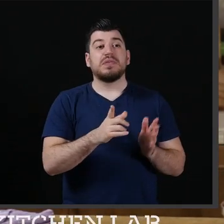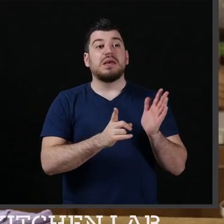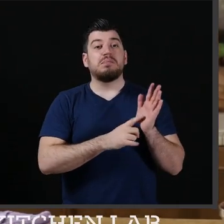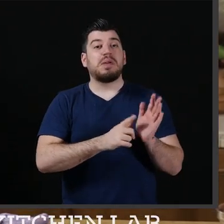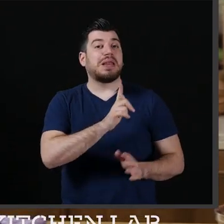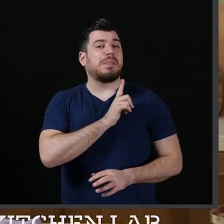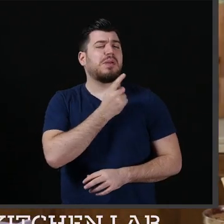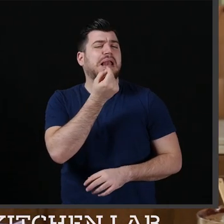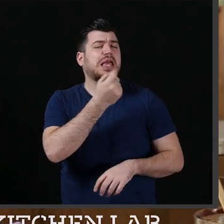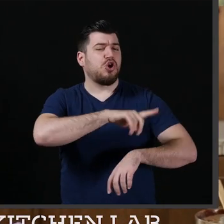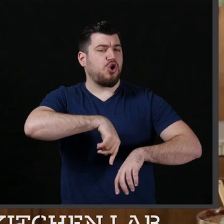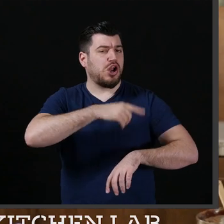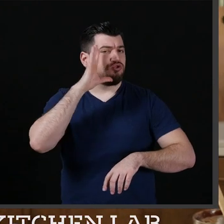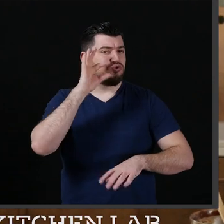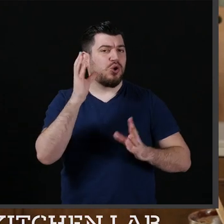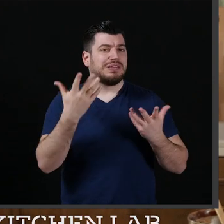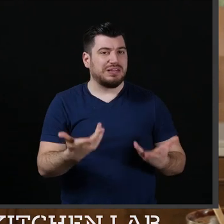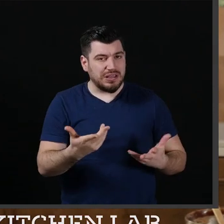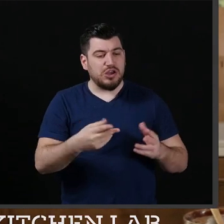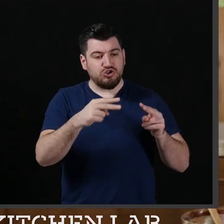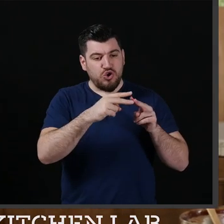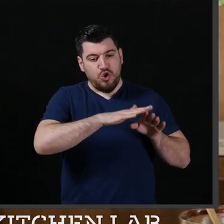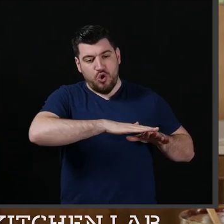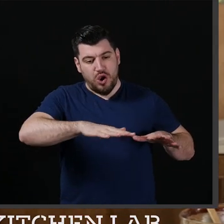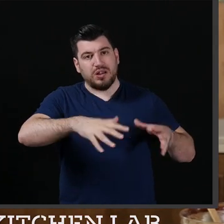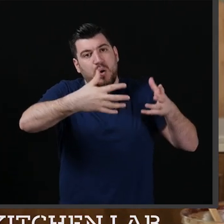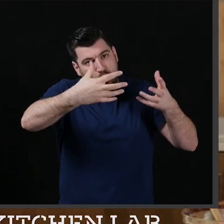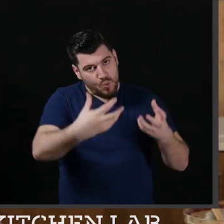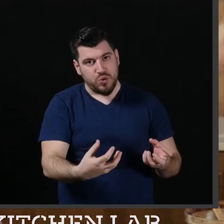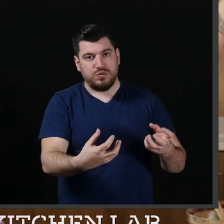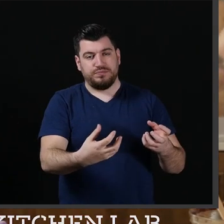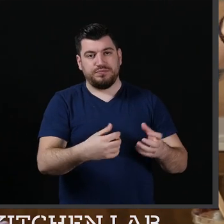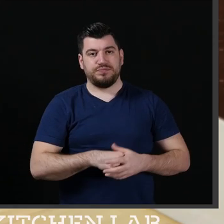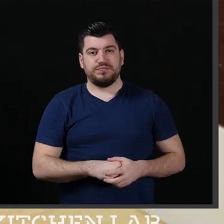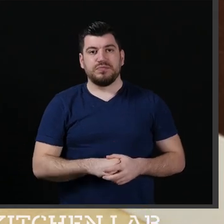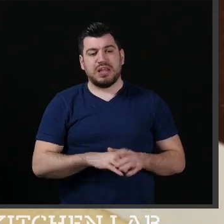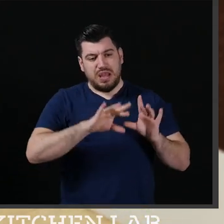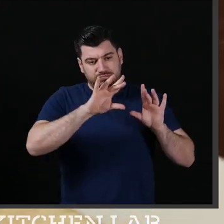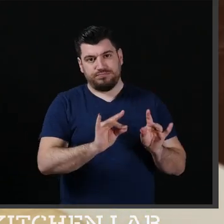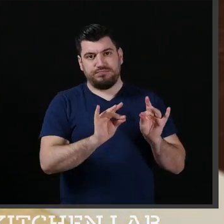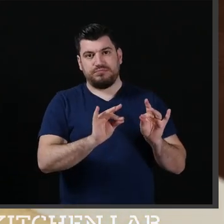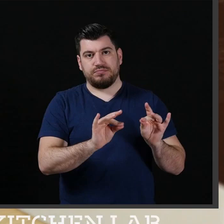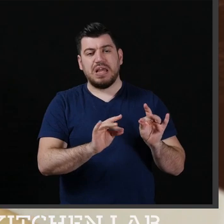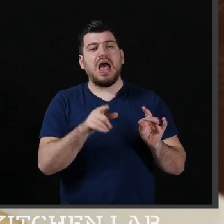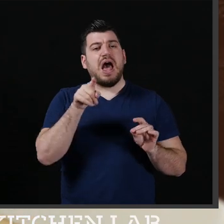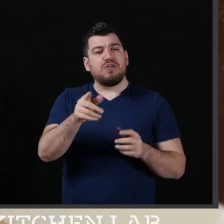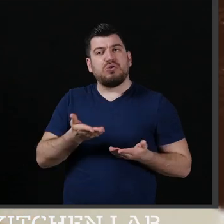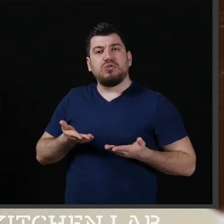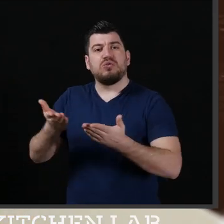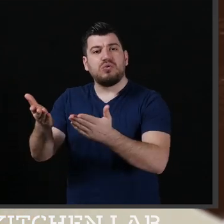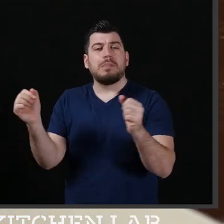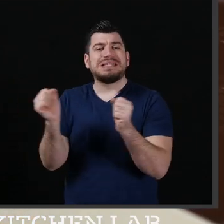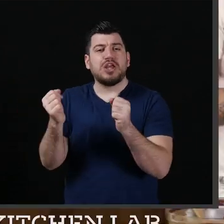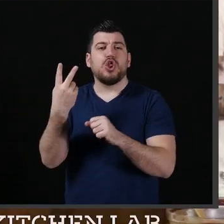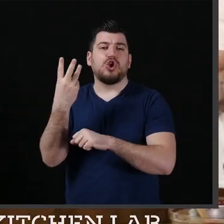ώρα μέχρι που να δέσει η γκανάζα από πάνω, να τραβήξει περισσότερο σιρόπι σοκολατόπιτα και γενικά να δέσει το γλυκό μας. Ή θα βάλετε στο ψυγείο και θα περιμένετε